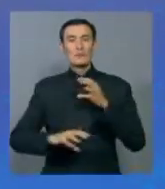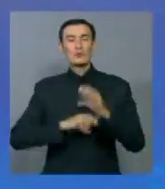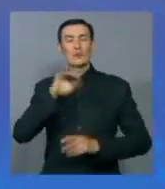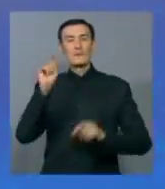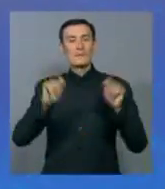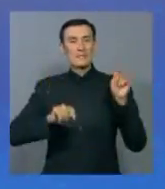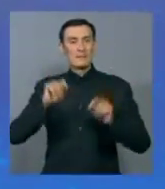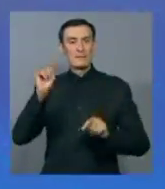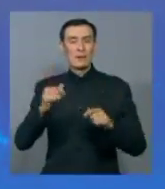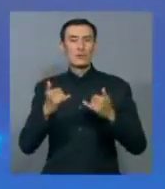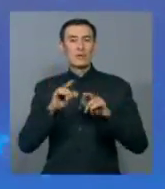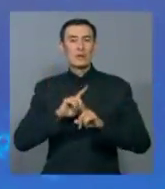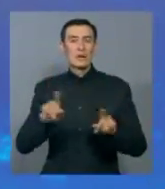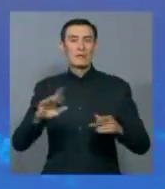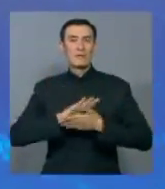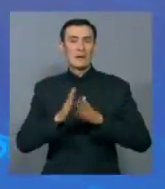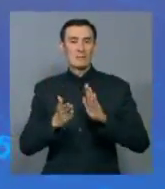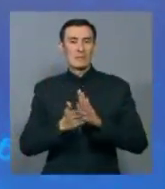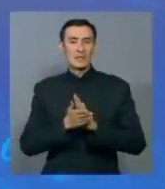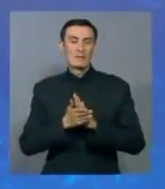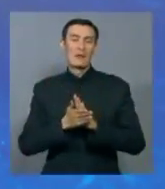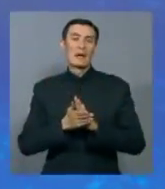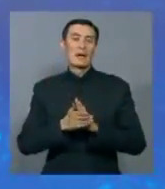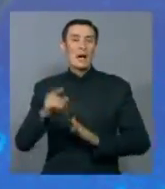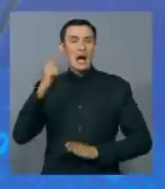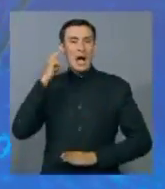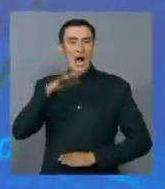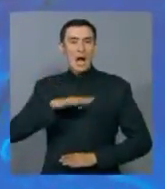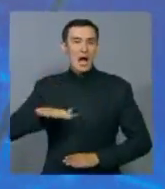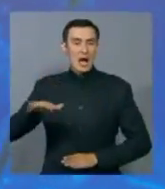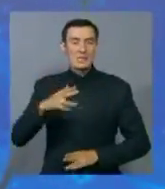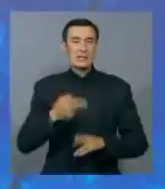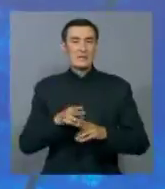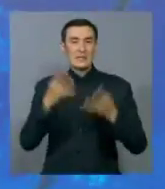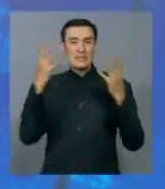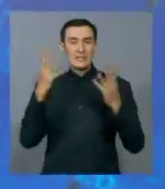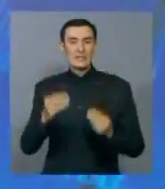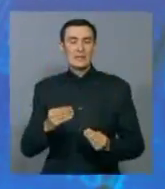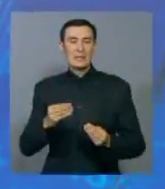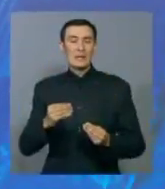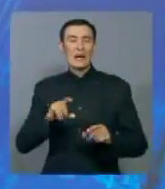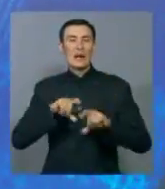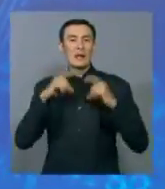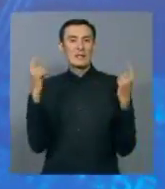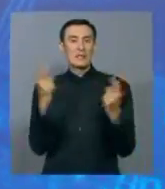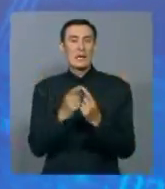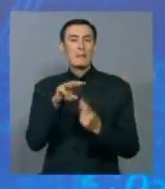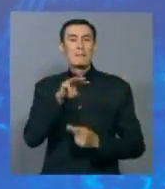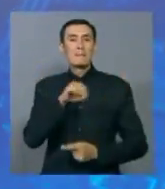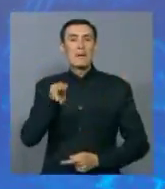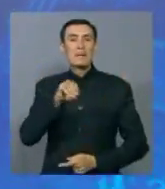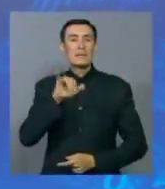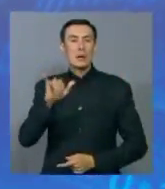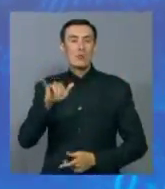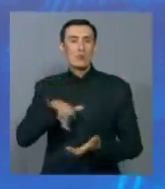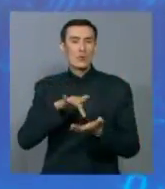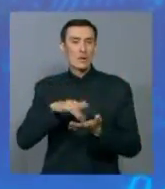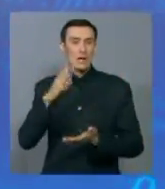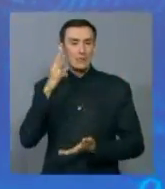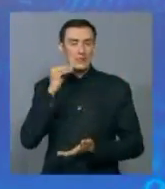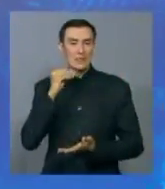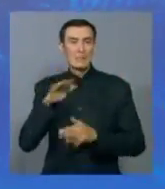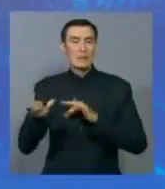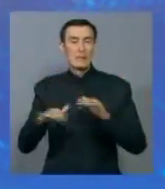Международный фестиваль уникального формата Star of Asia проходит в эти дни на высокогорном катке Медео. Мероприятие в